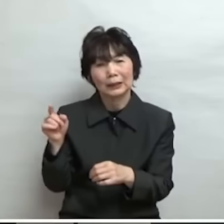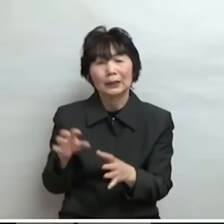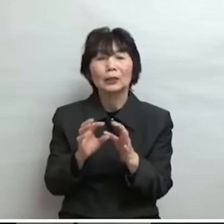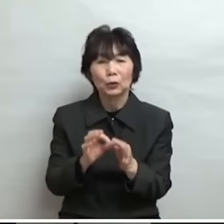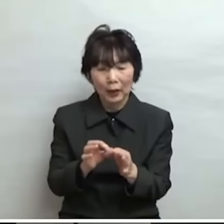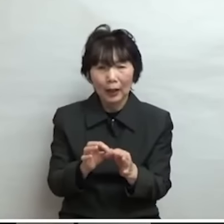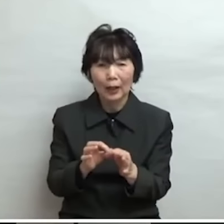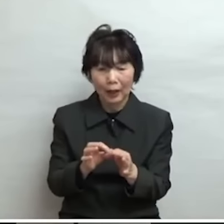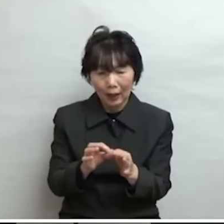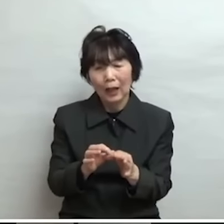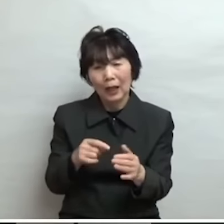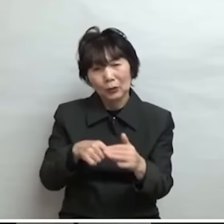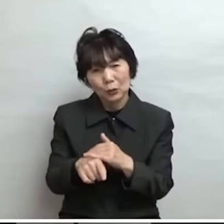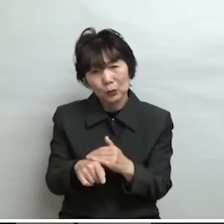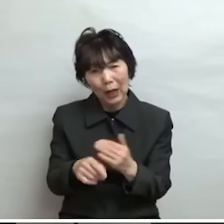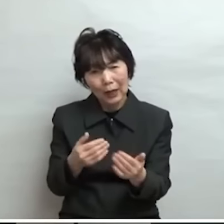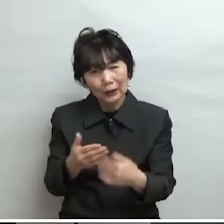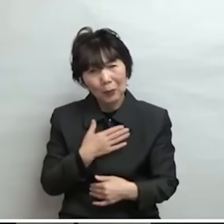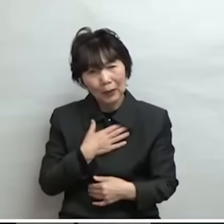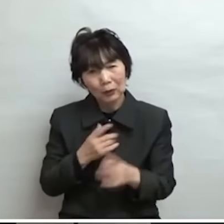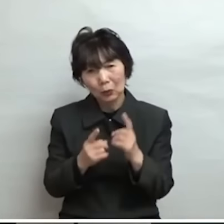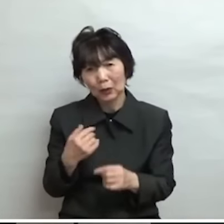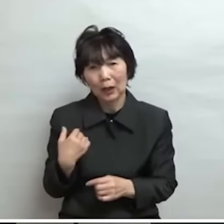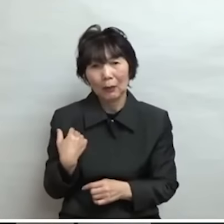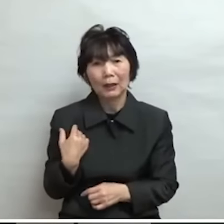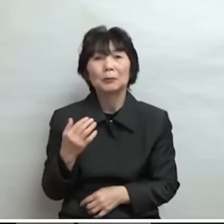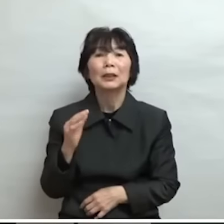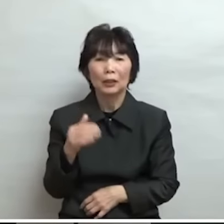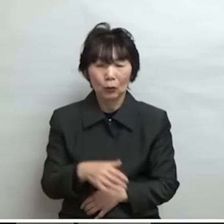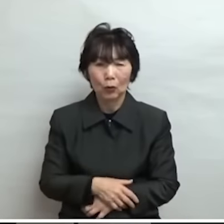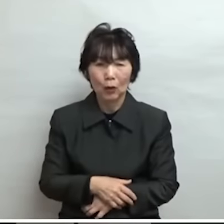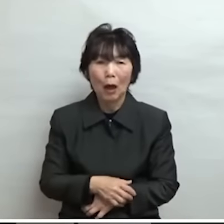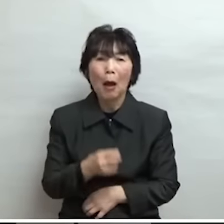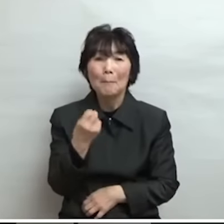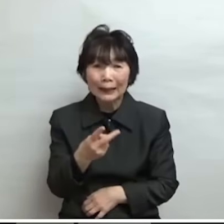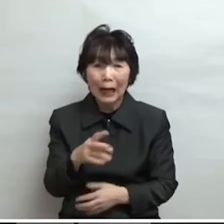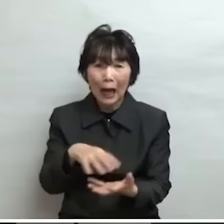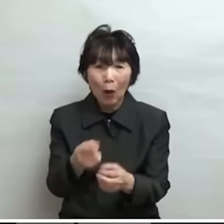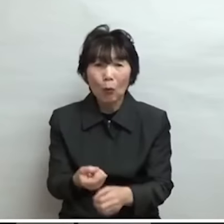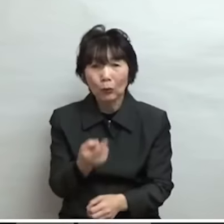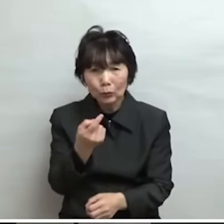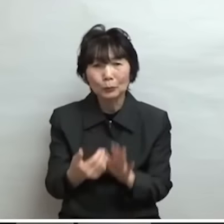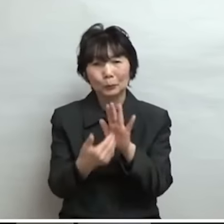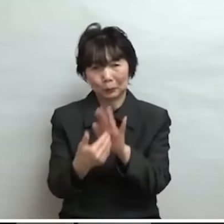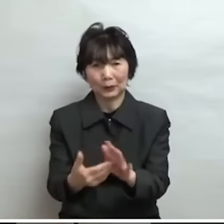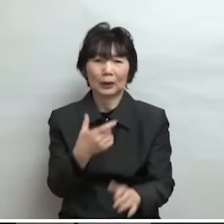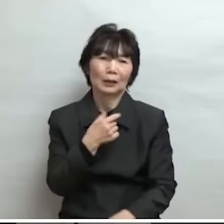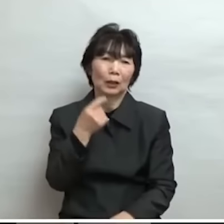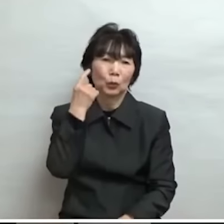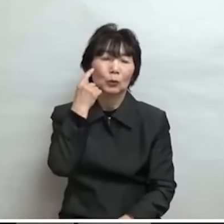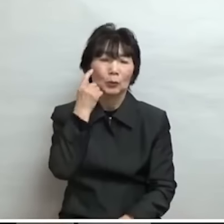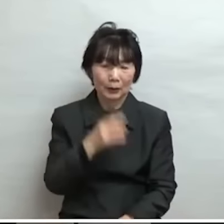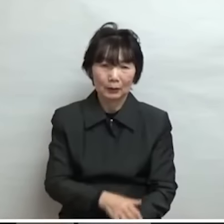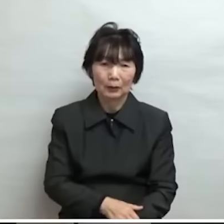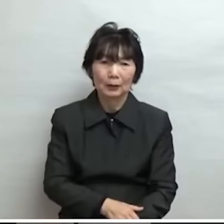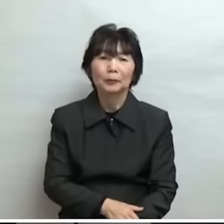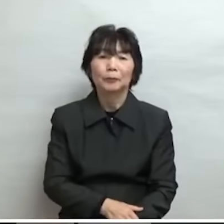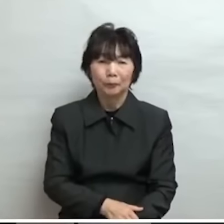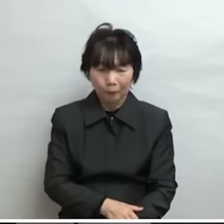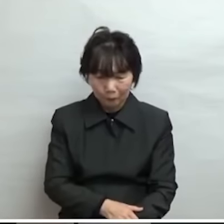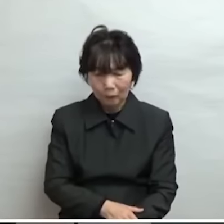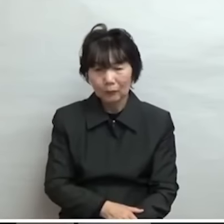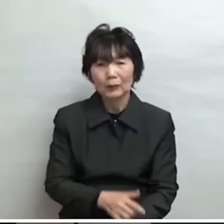は分かんないですけども、ここからしっかり学んでですね、やはり二度とこういうことを起こさないように、なかなか難しいんですけども、とにかくリスク管理